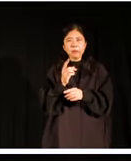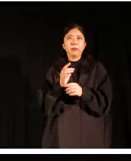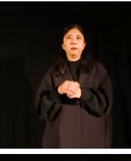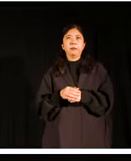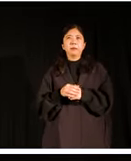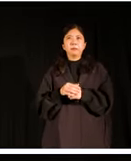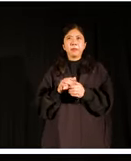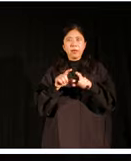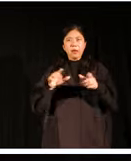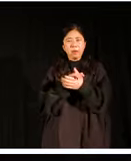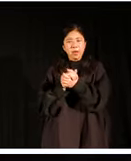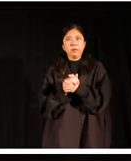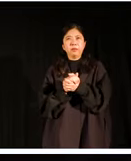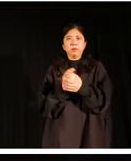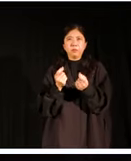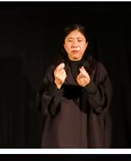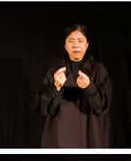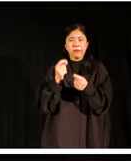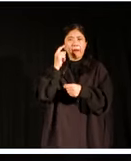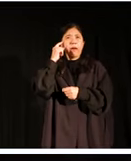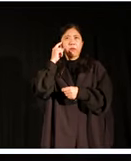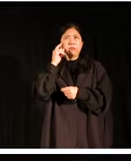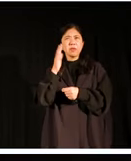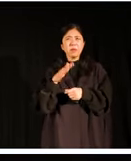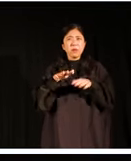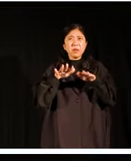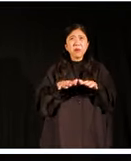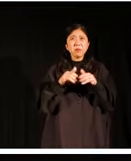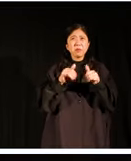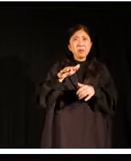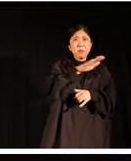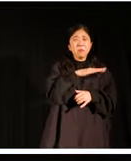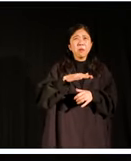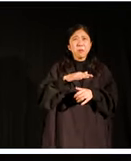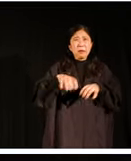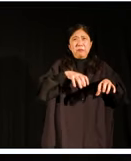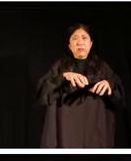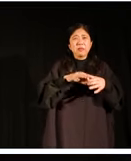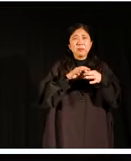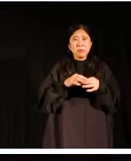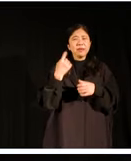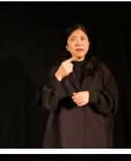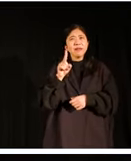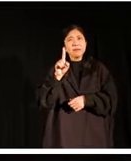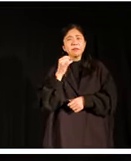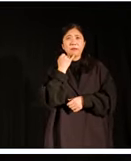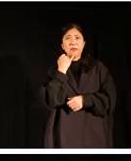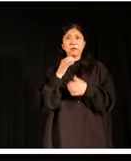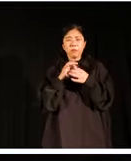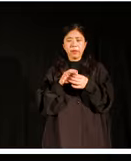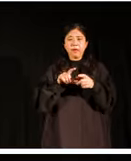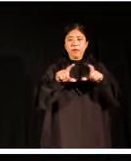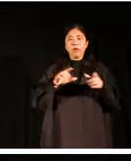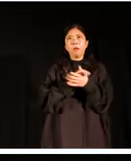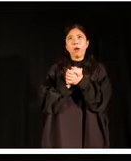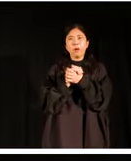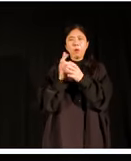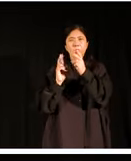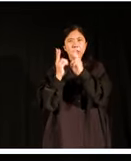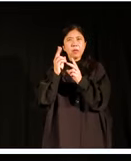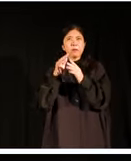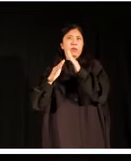現代人はなんせ忙しいですだからこそ月に1回でもこの曲が流れた時にえ平和とか沖縄線と